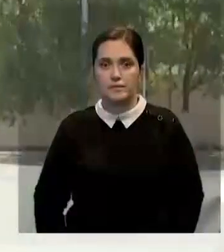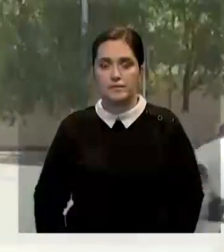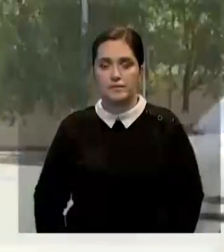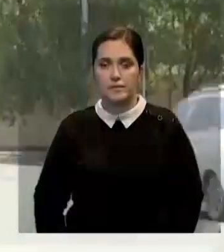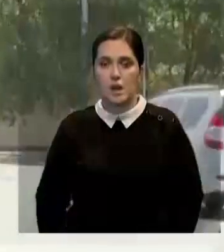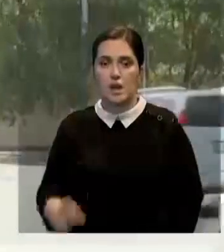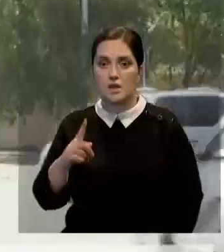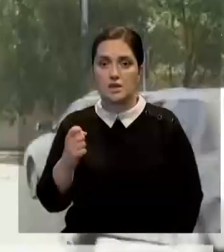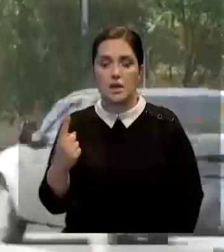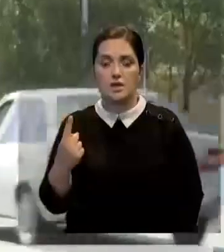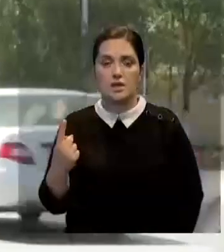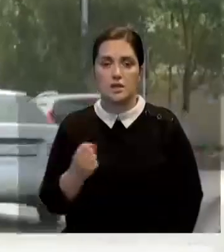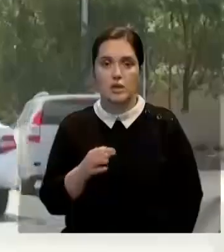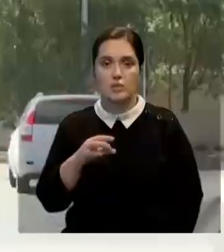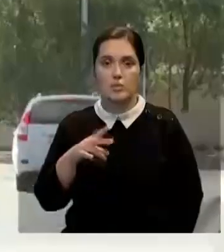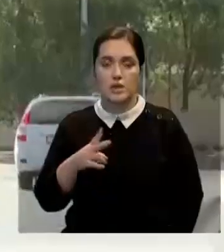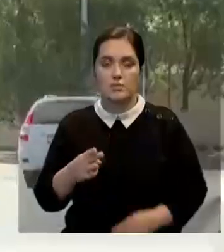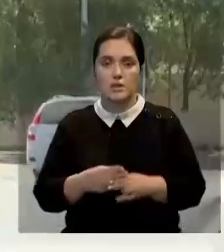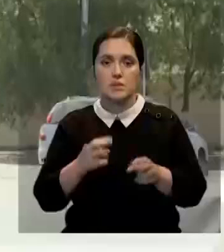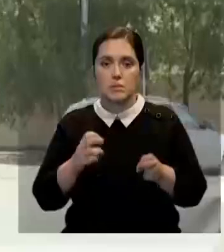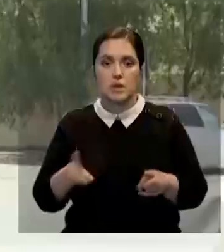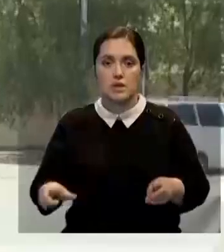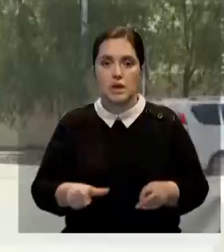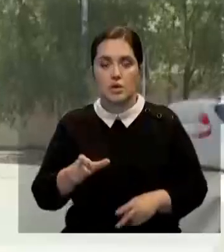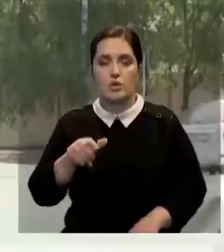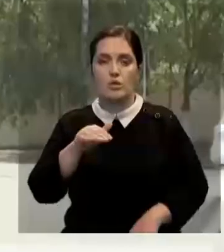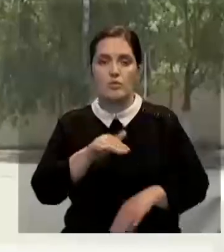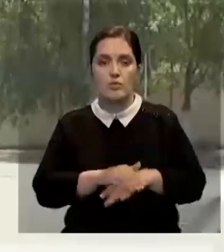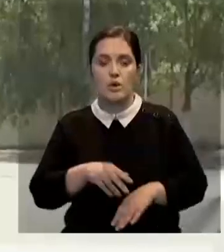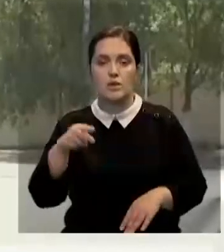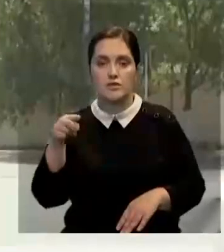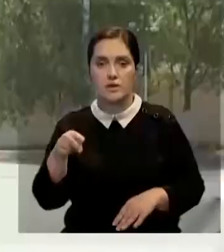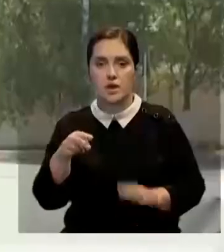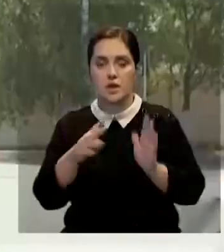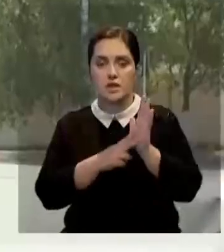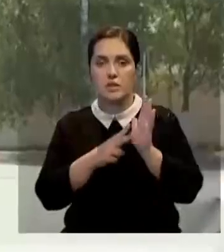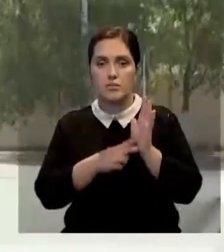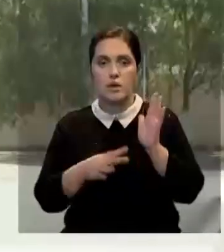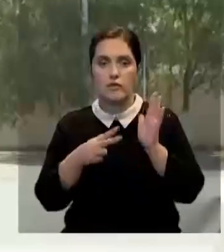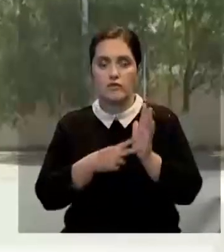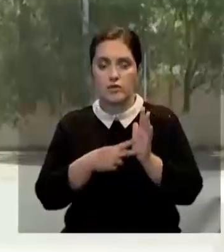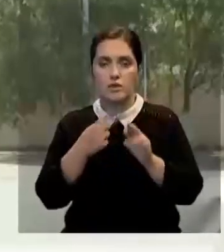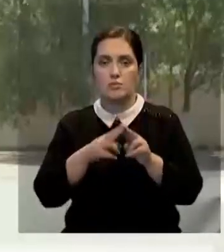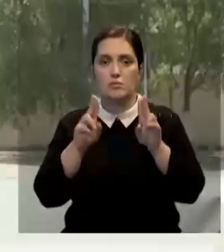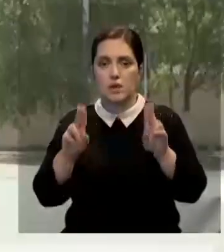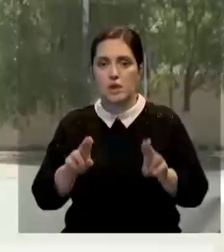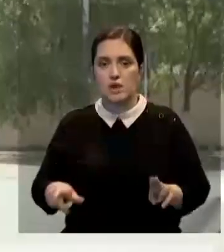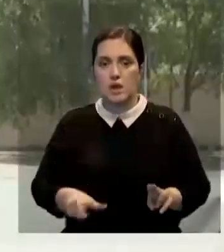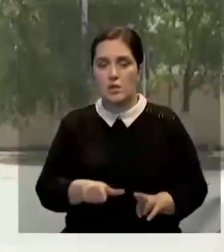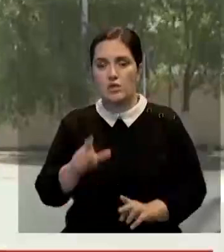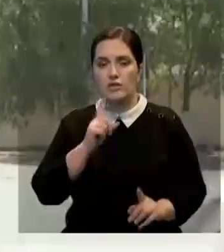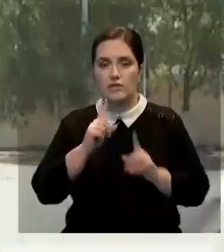Только за неделю проведения УПМ «Безопасная дорога» в области выявлено 2078 нарушений правил дорожного движения.